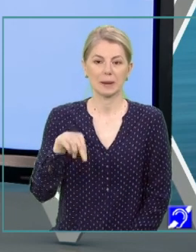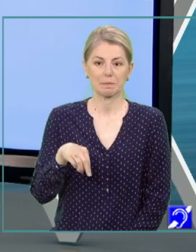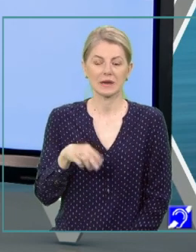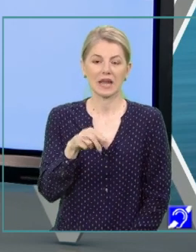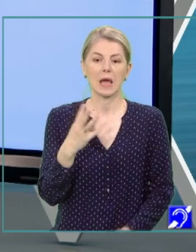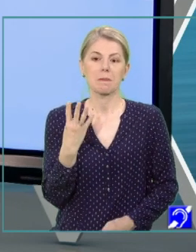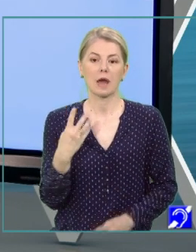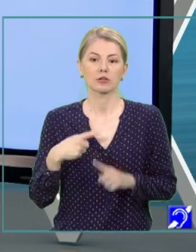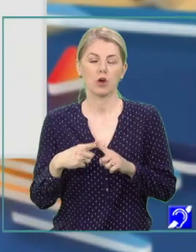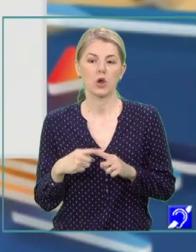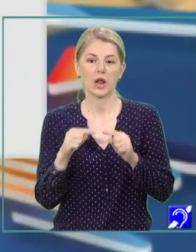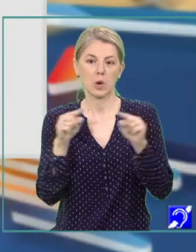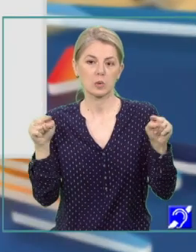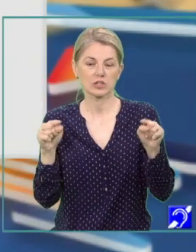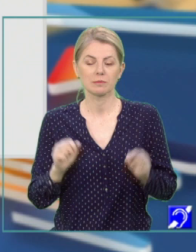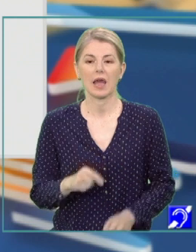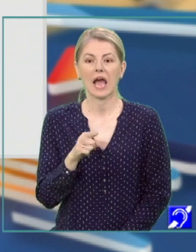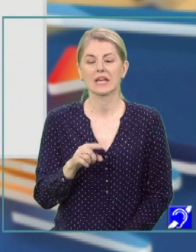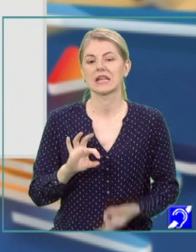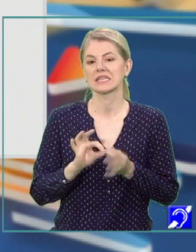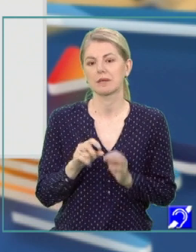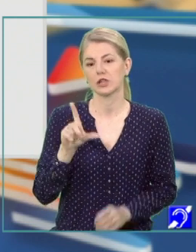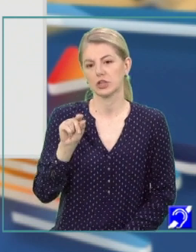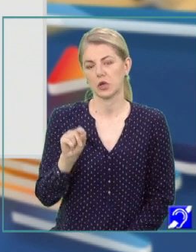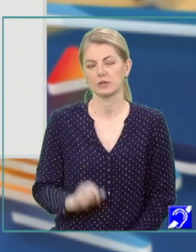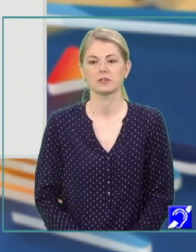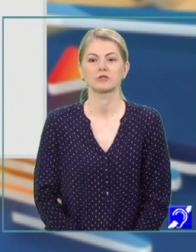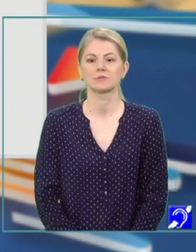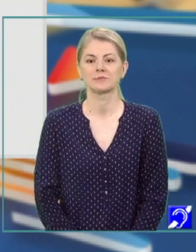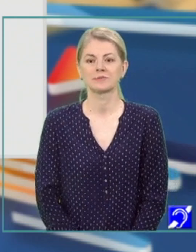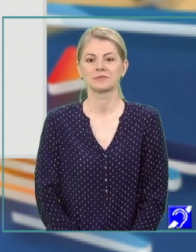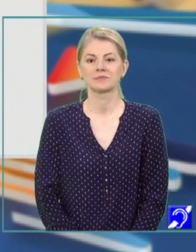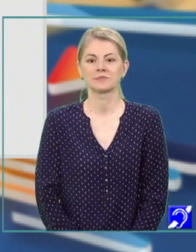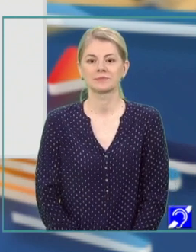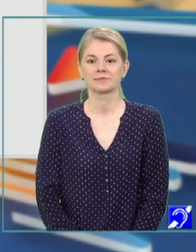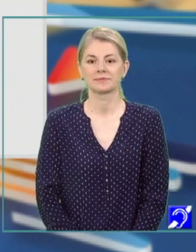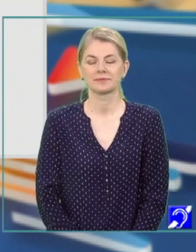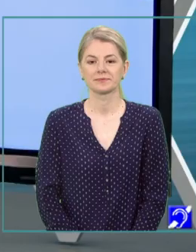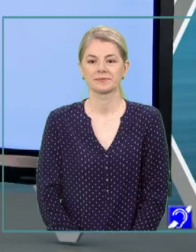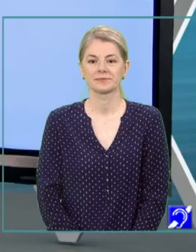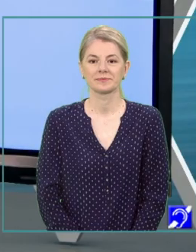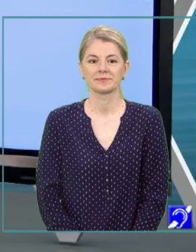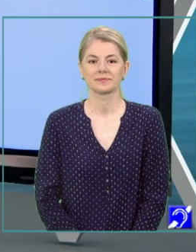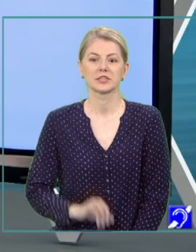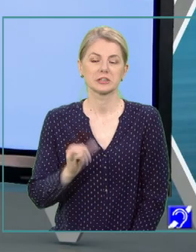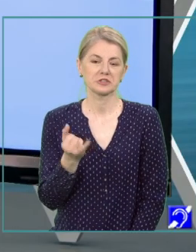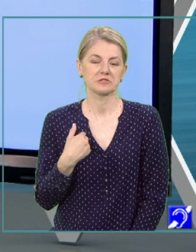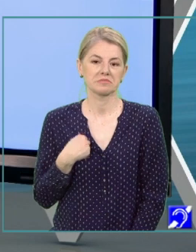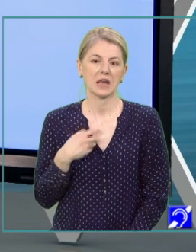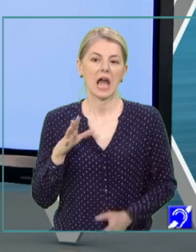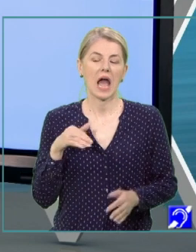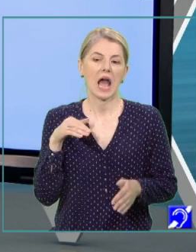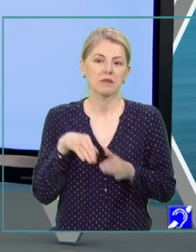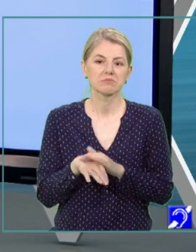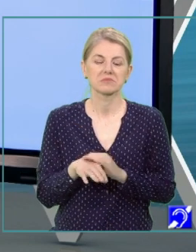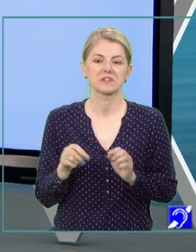4 ori lungimea unei laturi, deci 20. Așa. Și iată că am ajuns